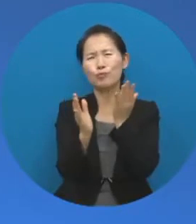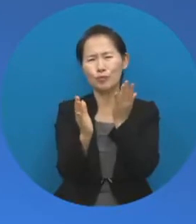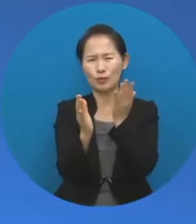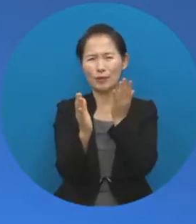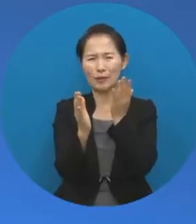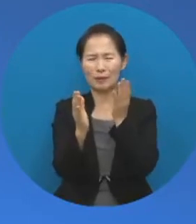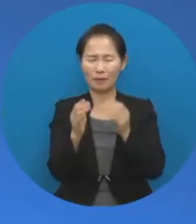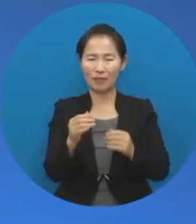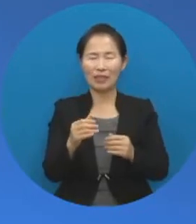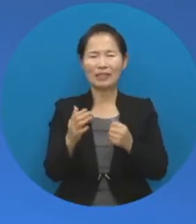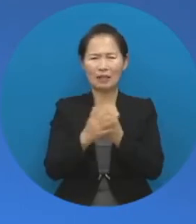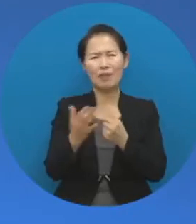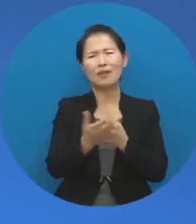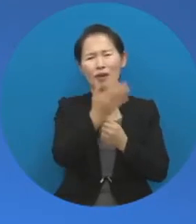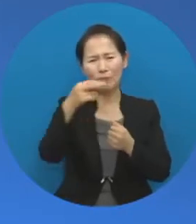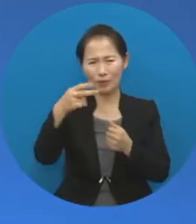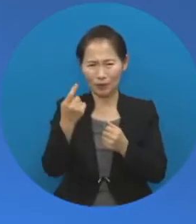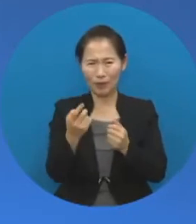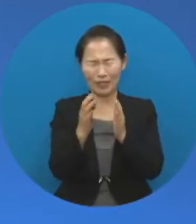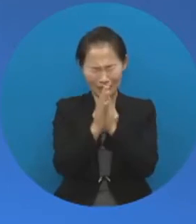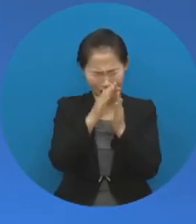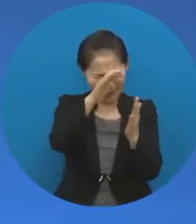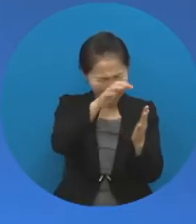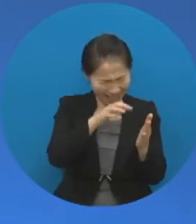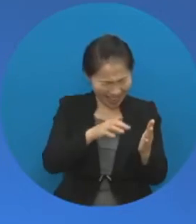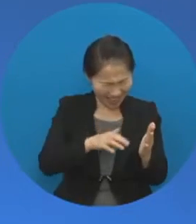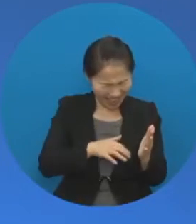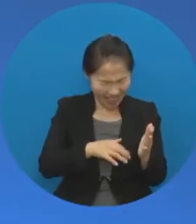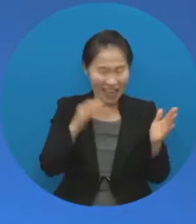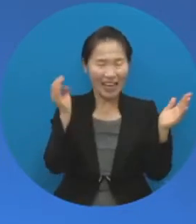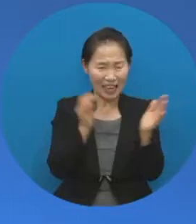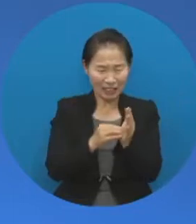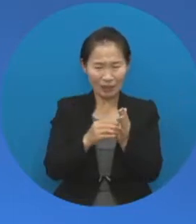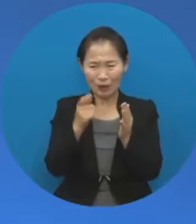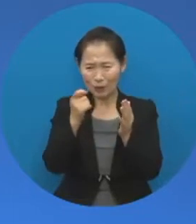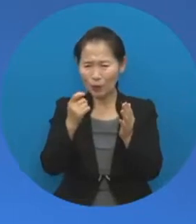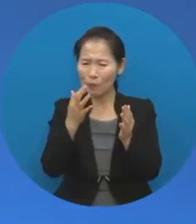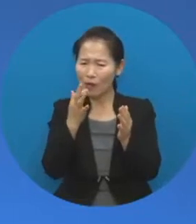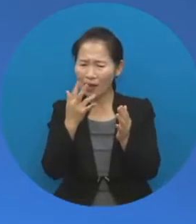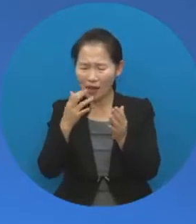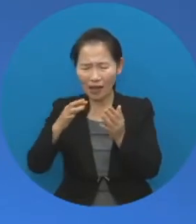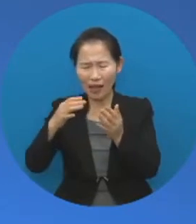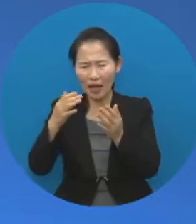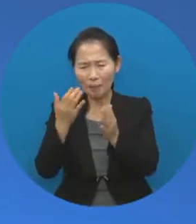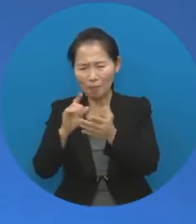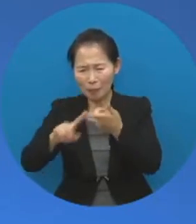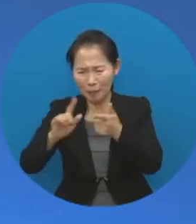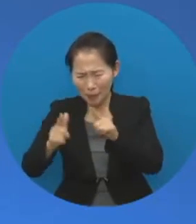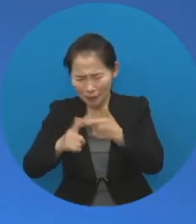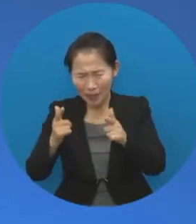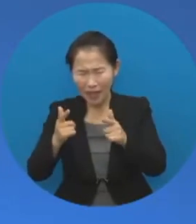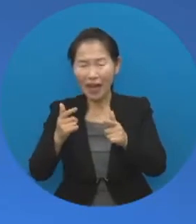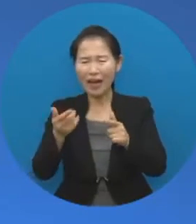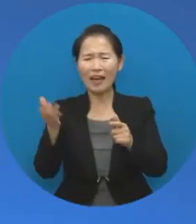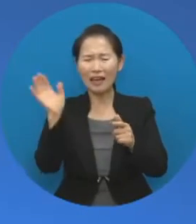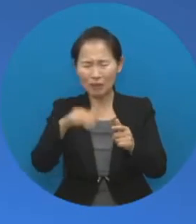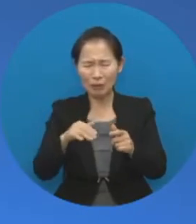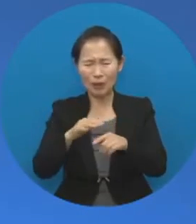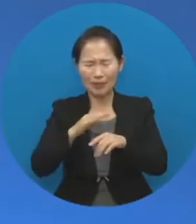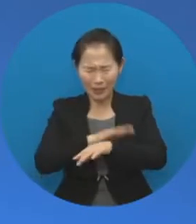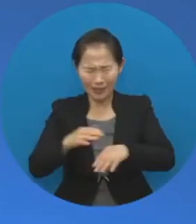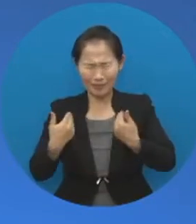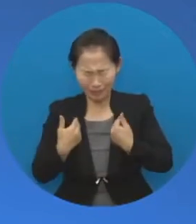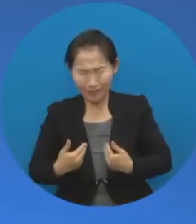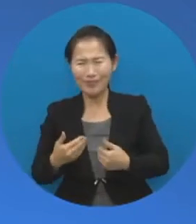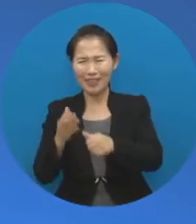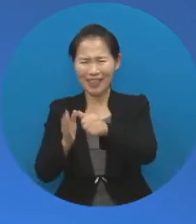이렇게 막 멀리하거나 이러면 안 돼요. 리스트와 안 맞을 수도 있다라는 걸 명심하시고 제가 경험해 보니까 이